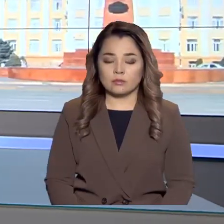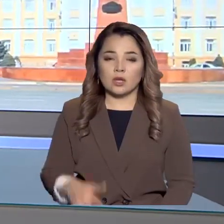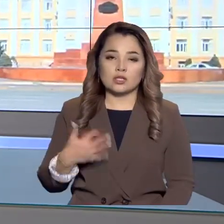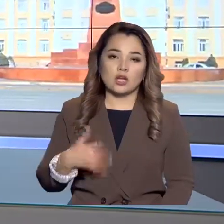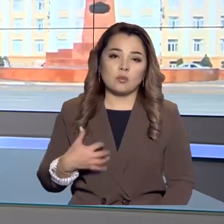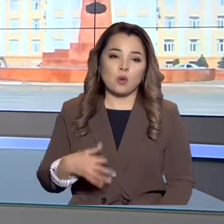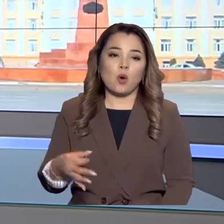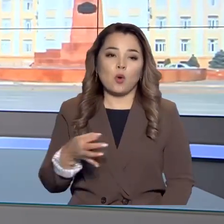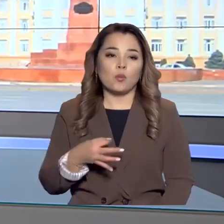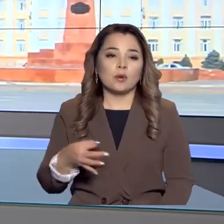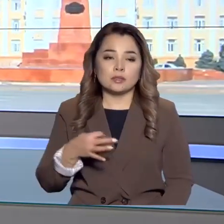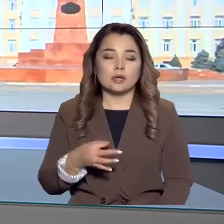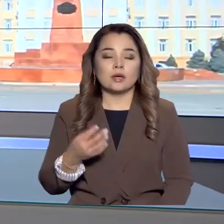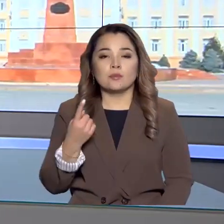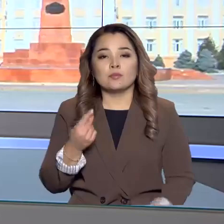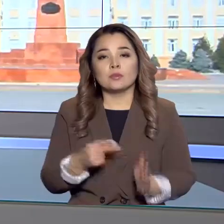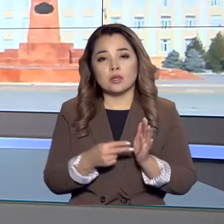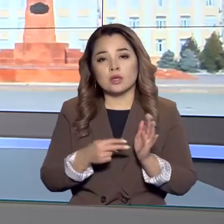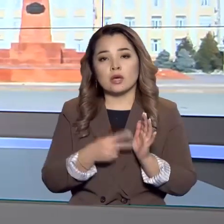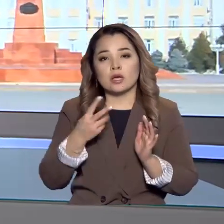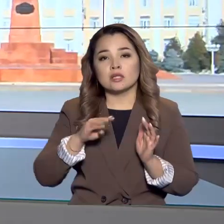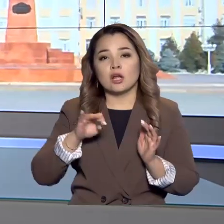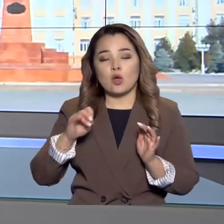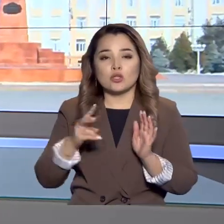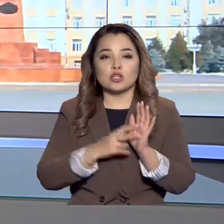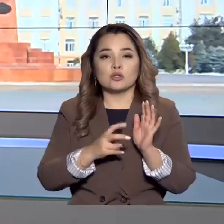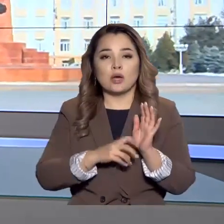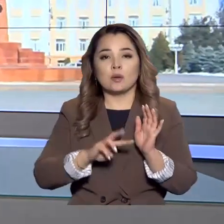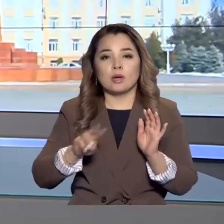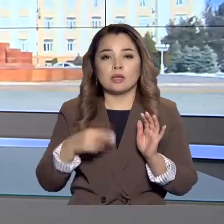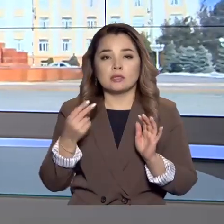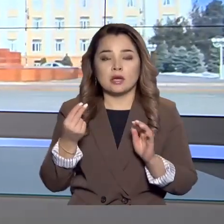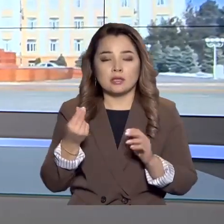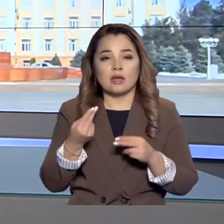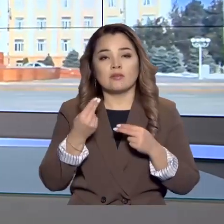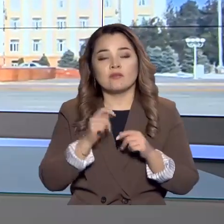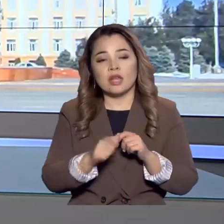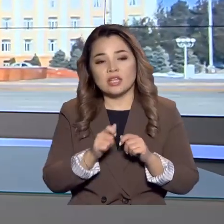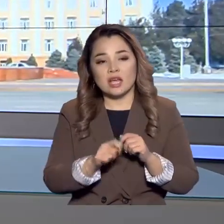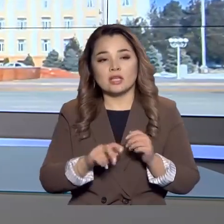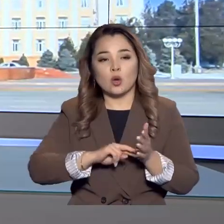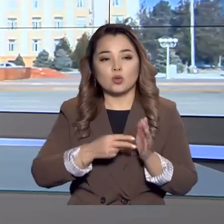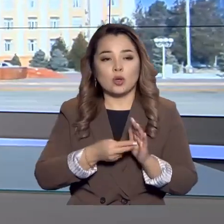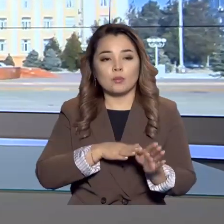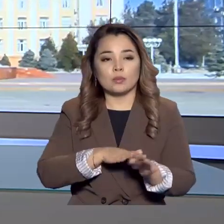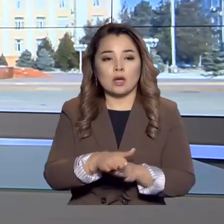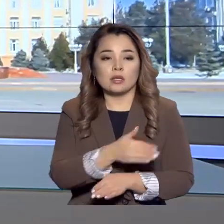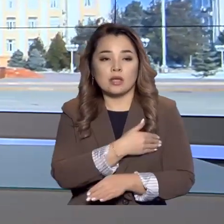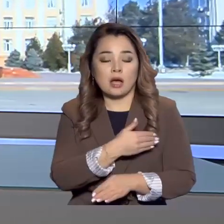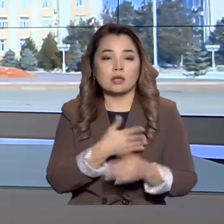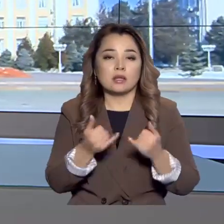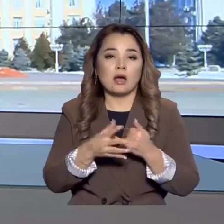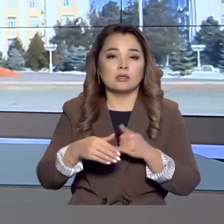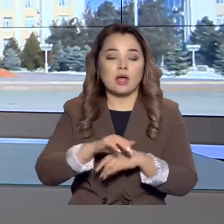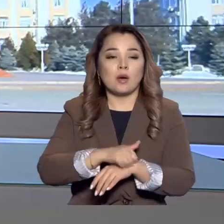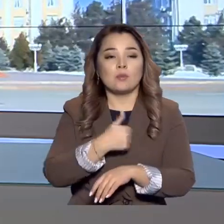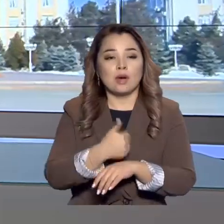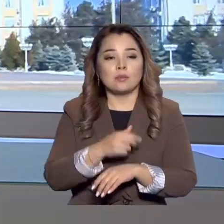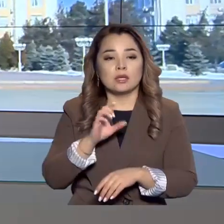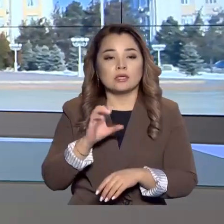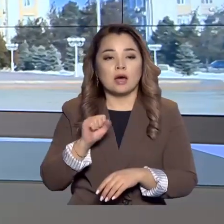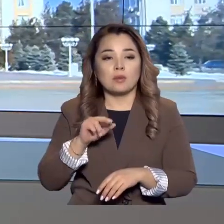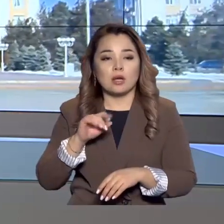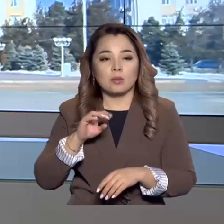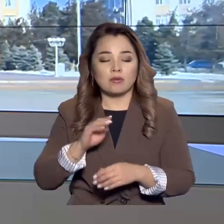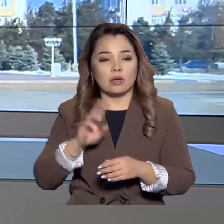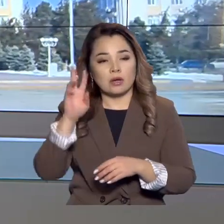Жамбыл облысында құны 2 триллион 700 миллиард теңге болатын инвестициялық жобалар жүзеге аспақ. Бұл туралы аймақ басшысы Бердібек